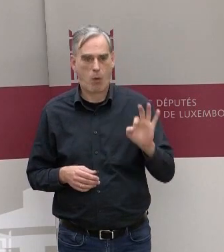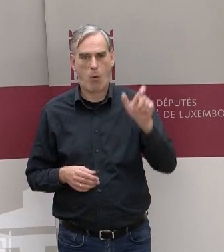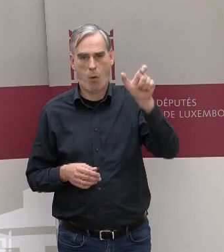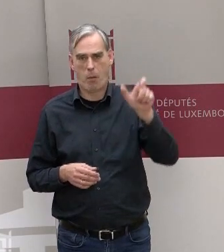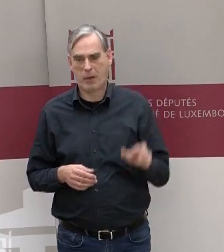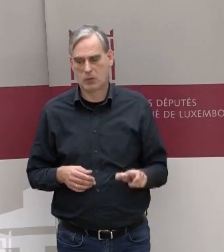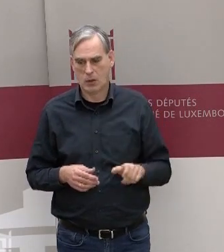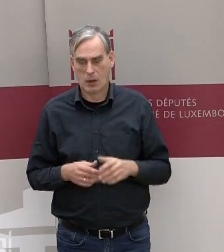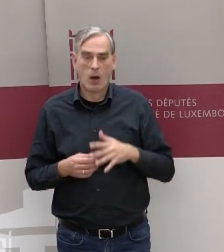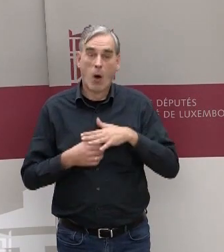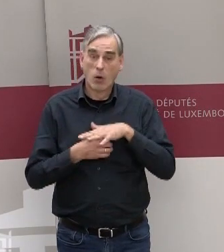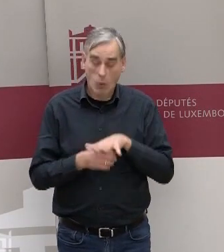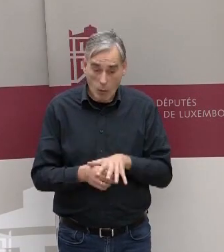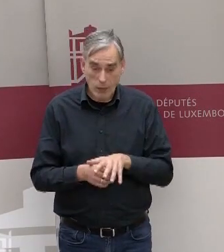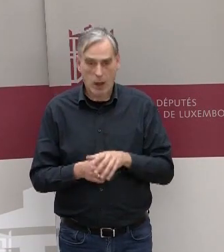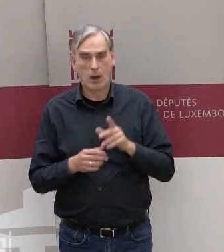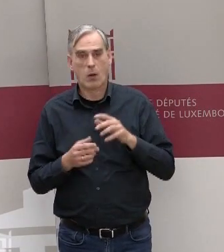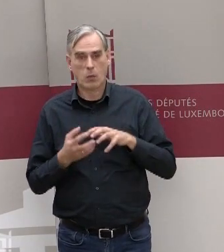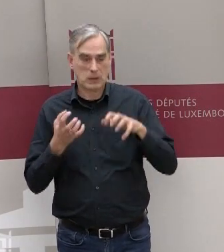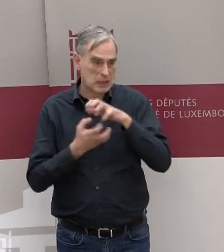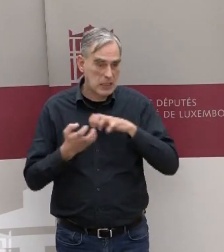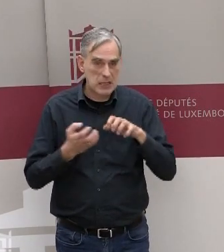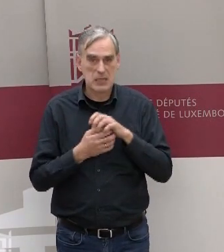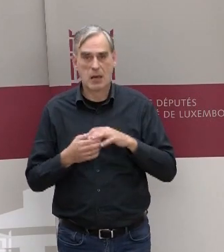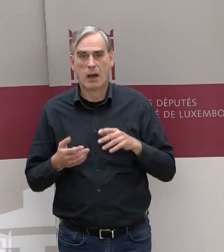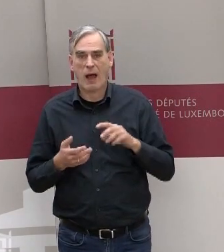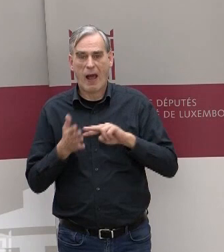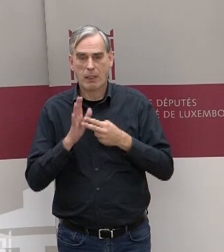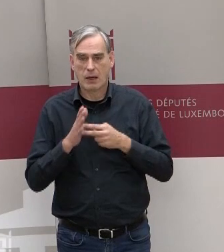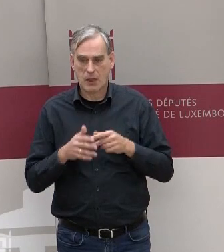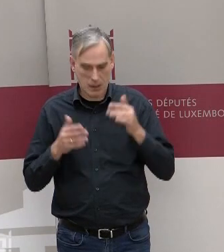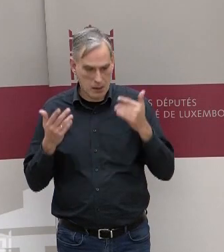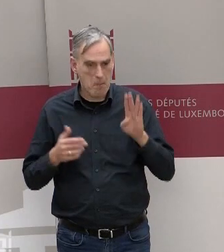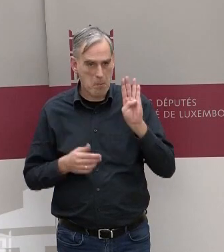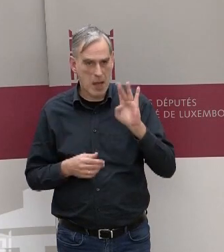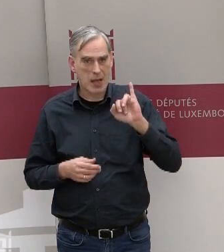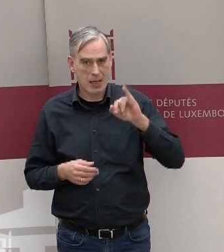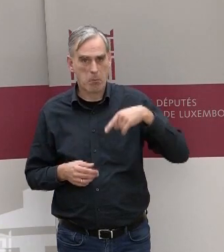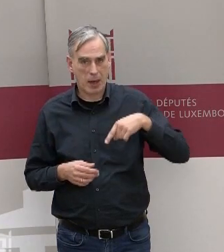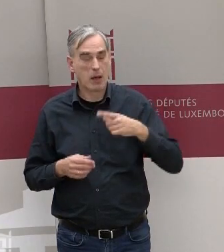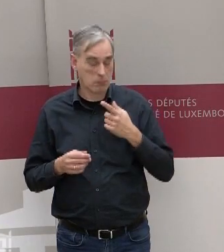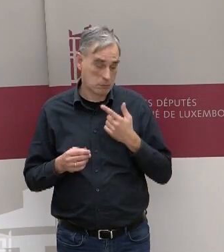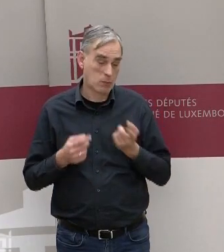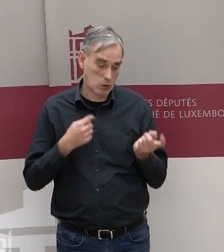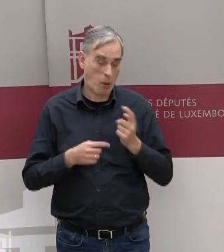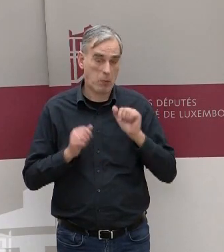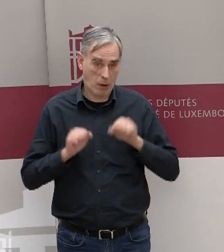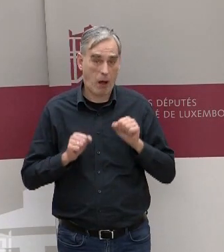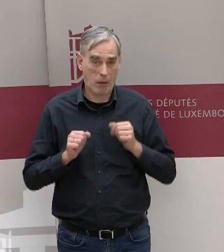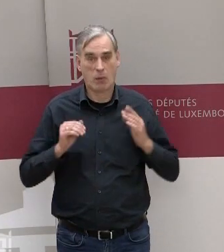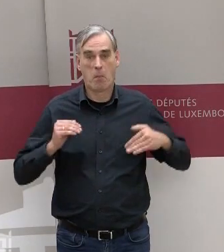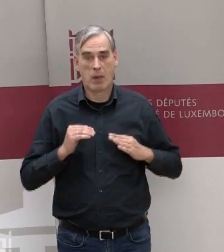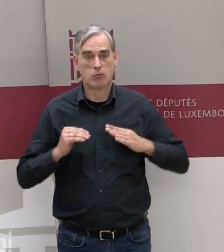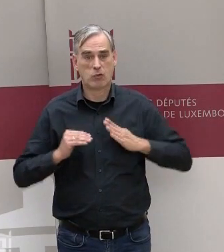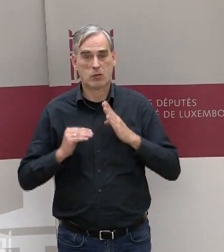PIB, die ja so immer so gerne genannt wird, auch nach ganz sehr Klammern, allein durch den Fakt, dass der PIB vielleicht nicht so sehr wisst, wie in sich